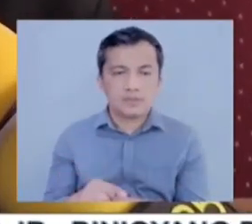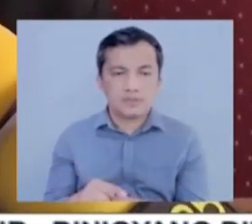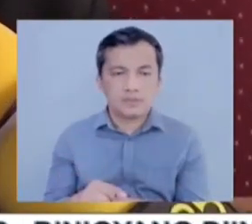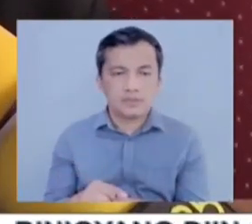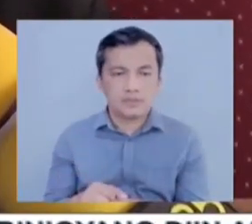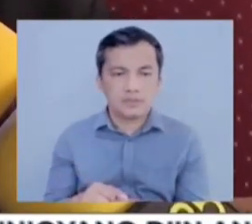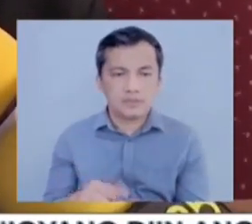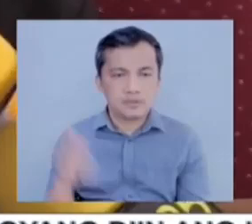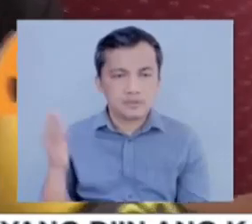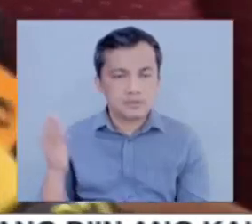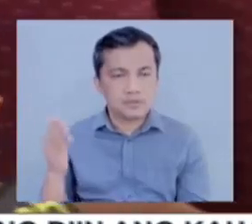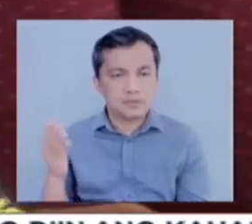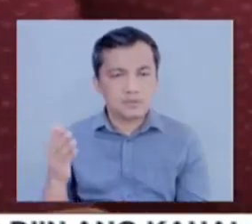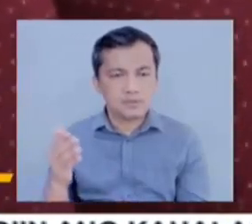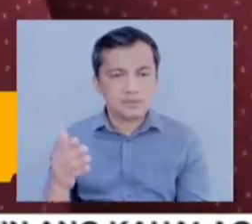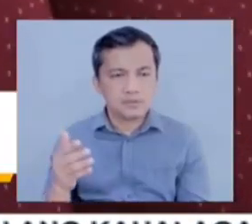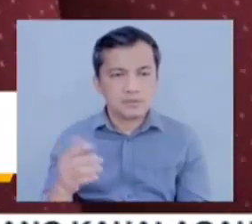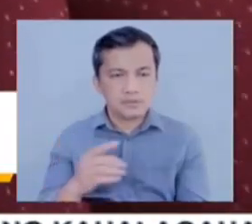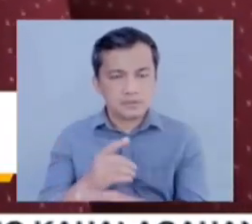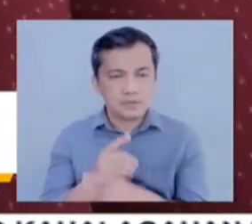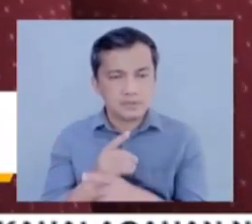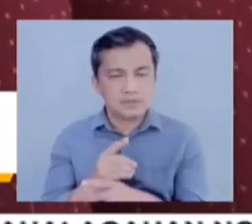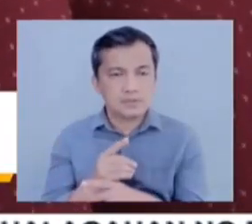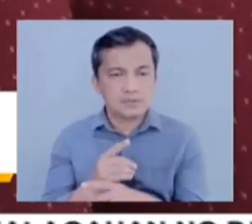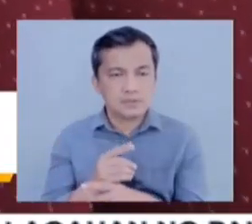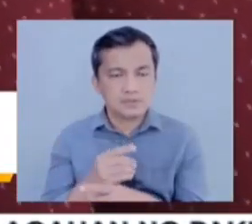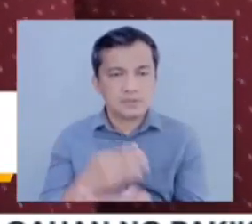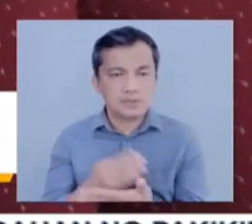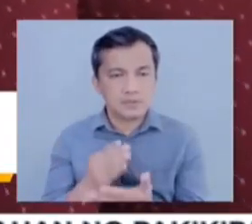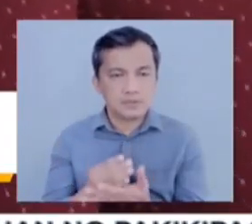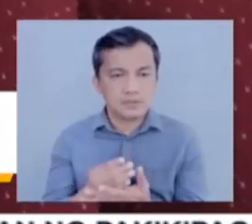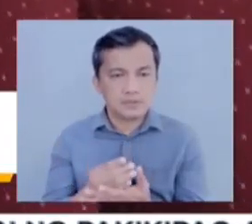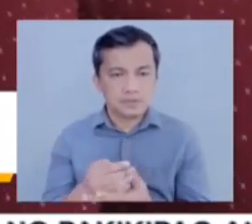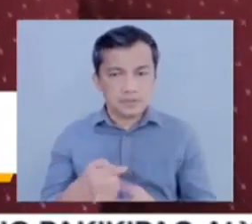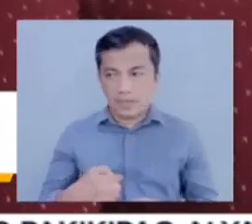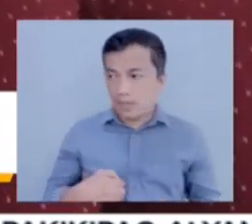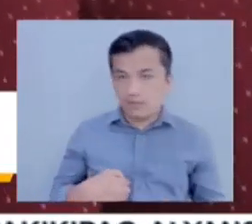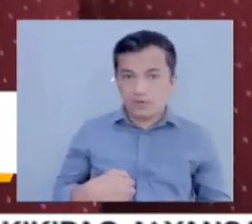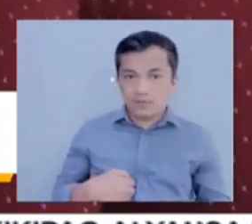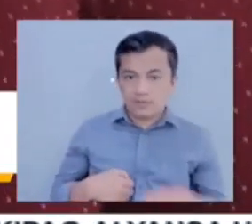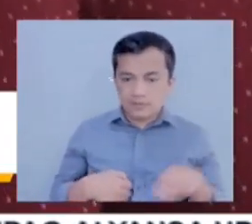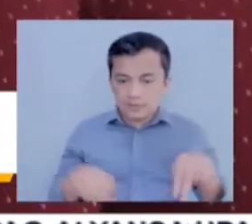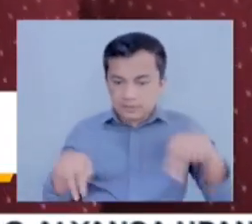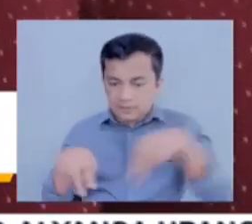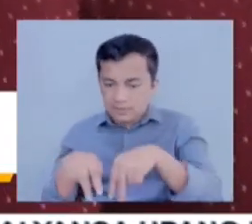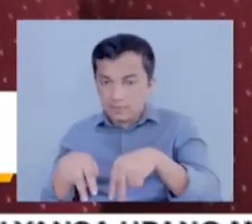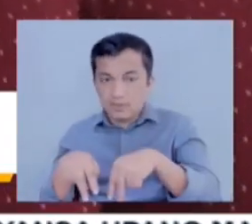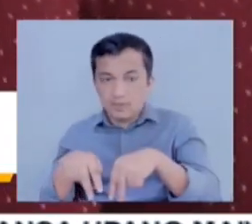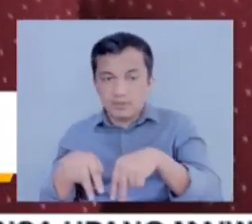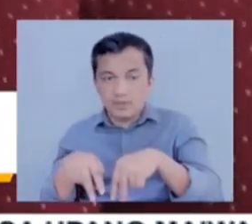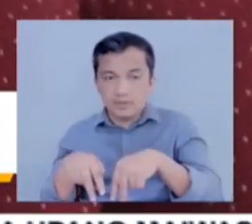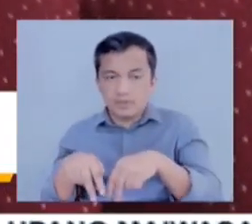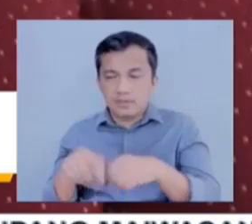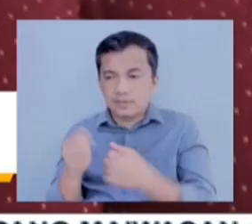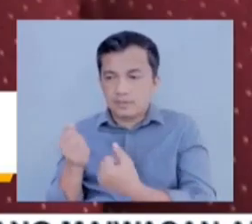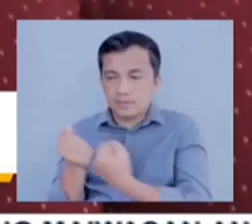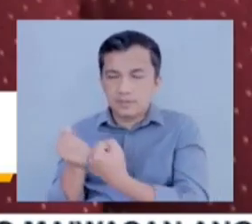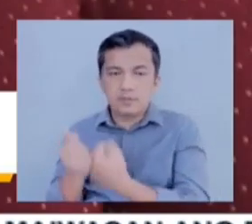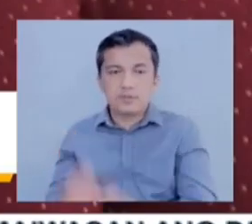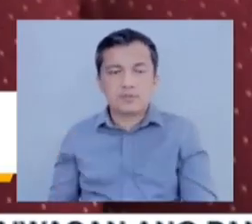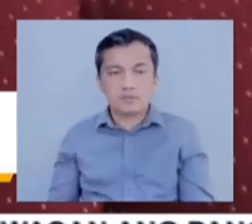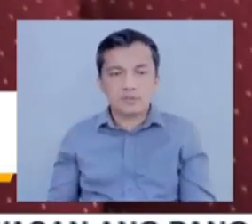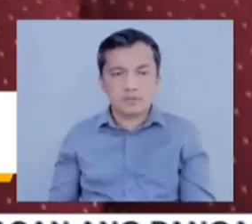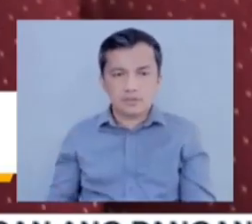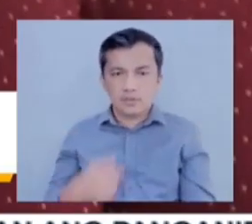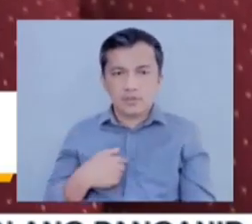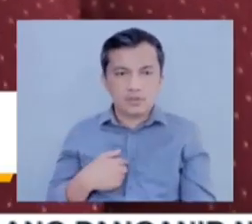nagsasalita at nagda-defend ng budget, ako po naman ay nasa tabi niya at nag-assist sa kanya. But I was on a